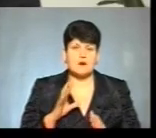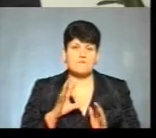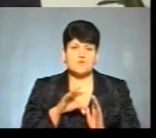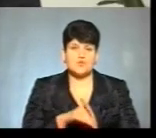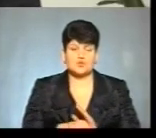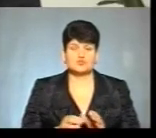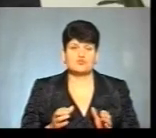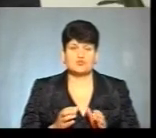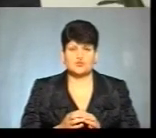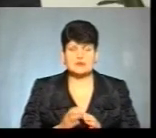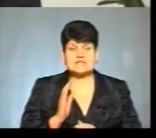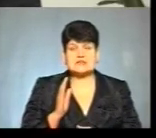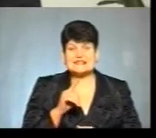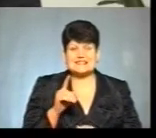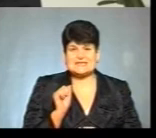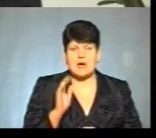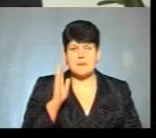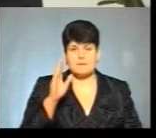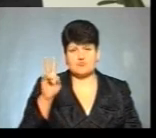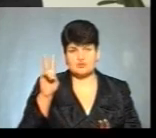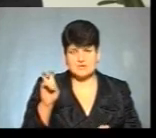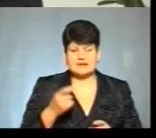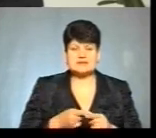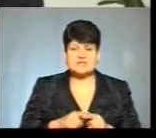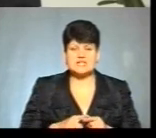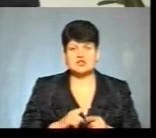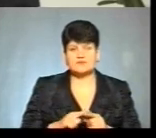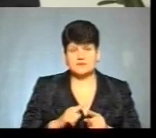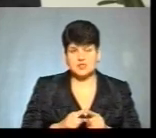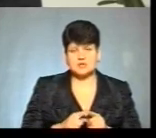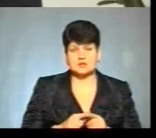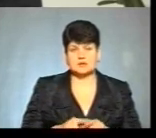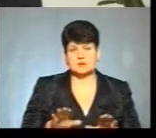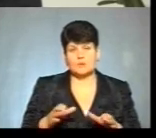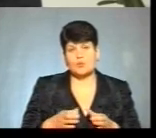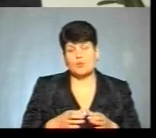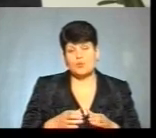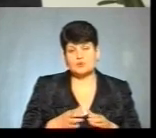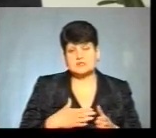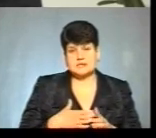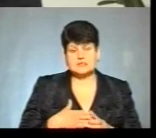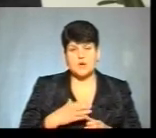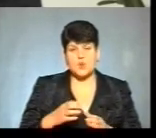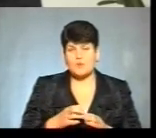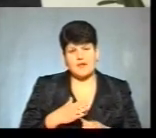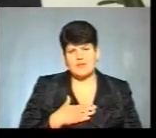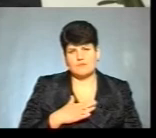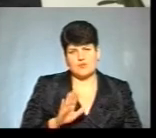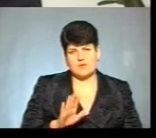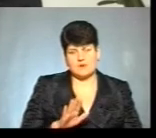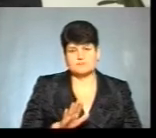«За майбутнє», і це швидше позиція нашої групи, а не була особисто моя